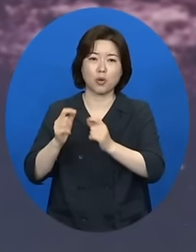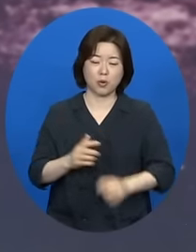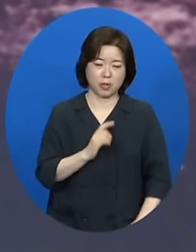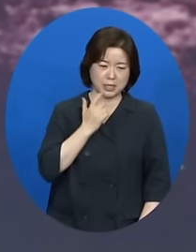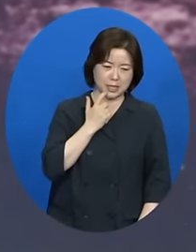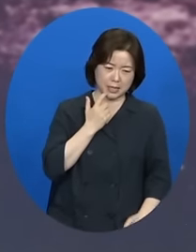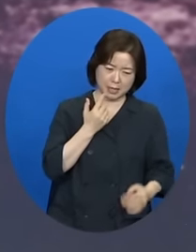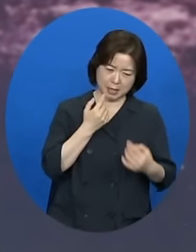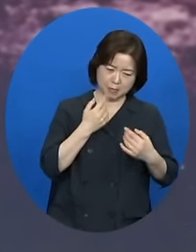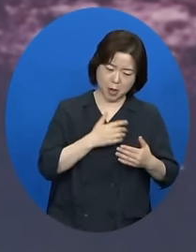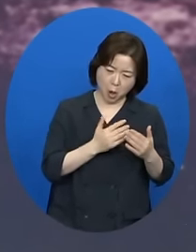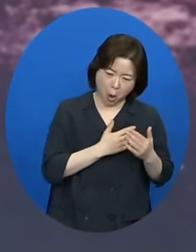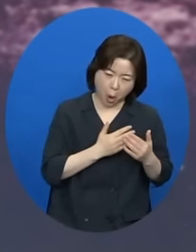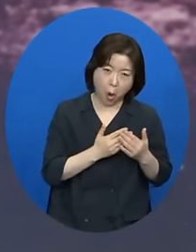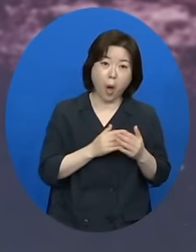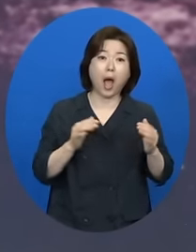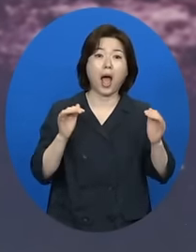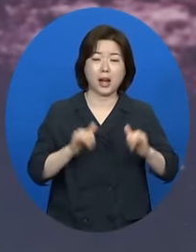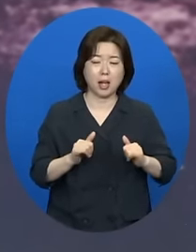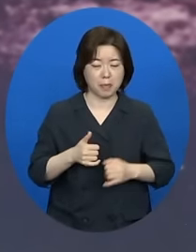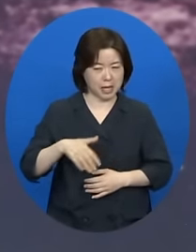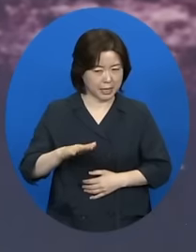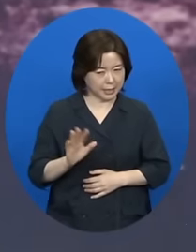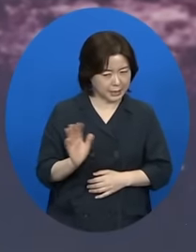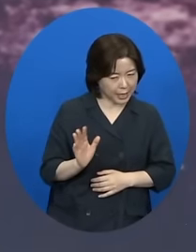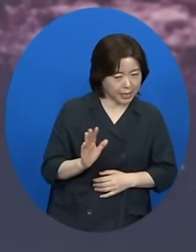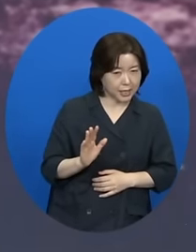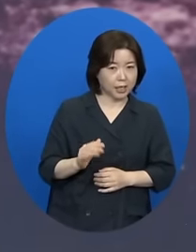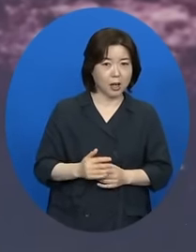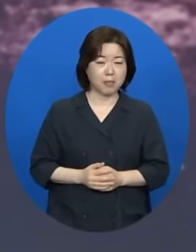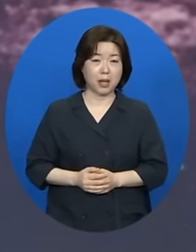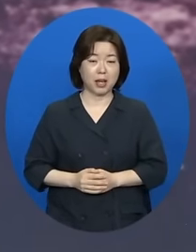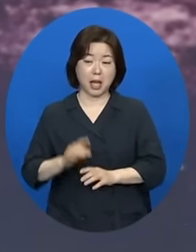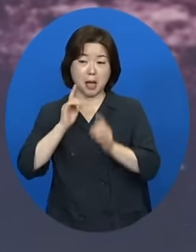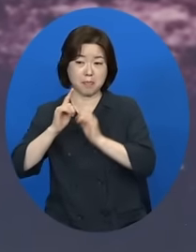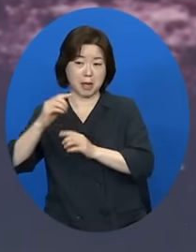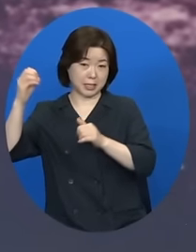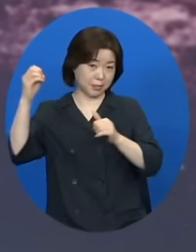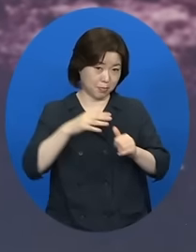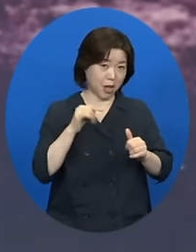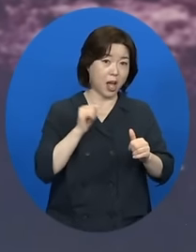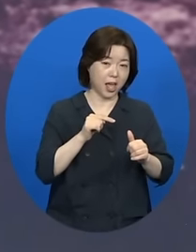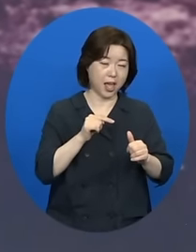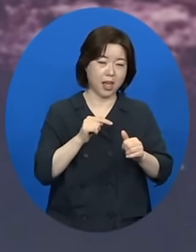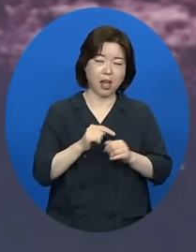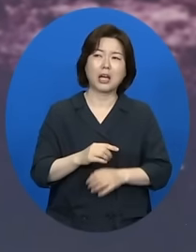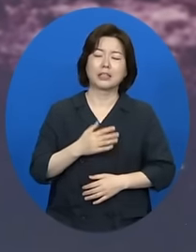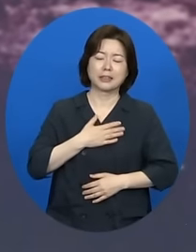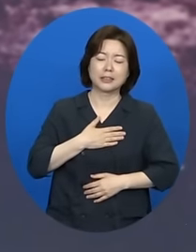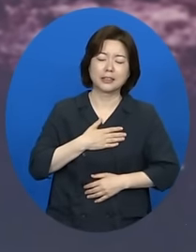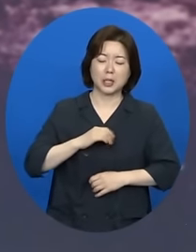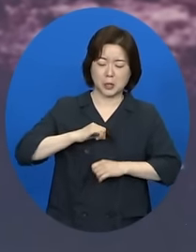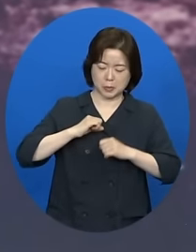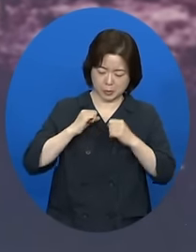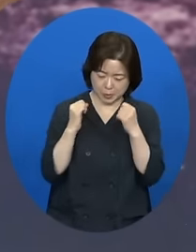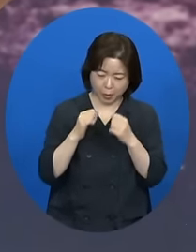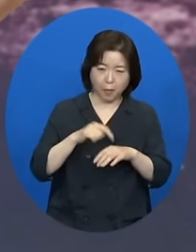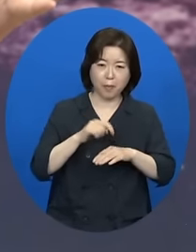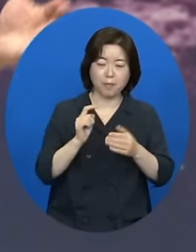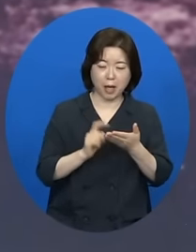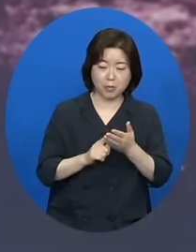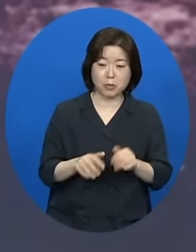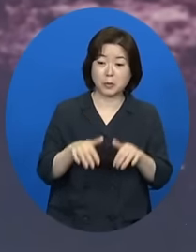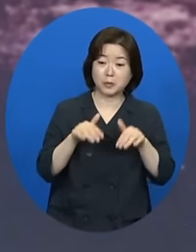갖고 혹은 어떤 두려워할까 봐 가지 않을까 봐 아예 말씀으로 가라고 말씀을 해서 순정하는 마음에 사자들을